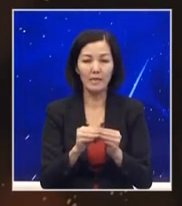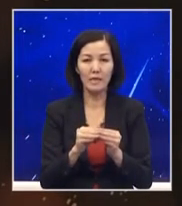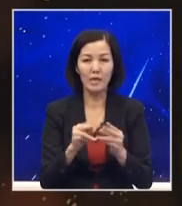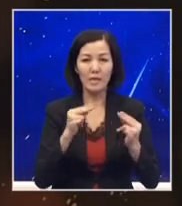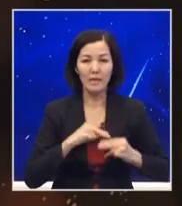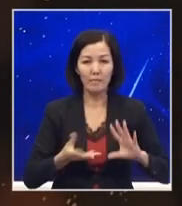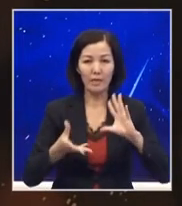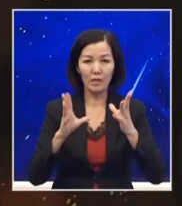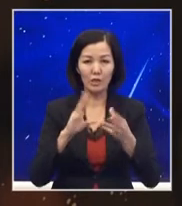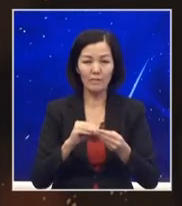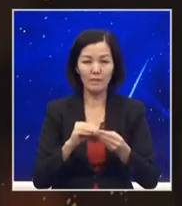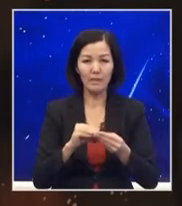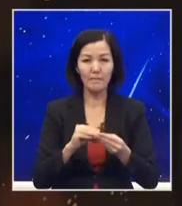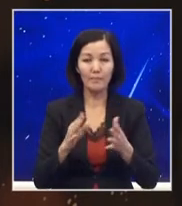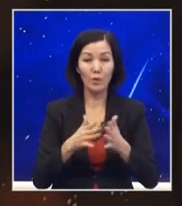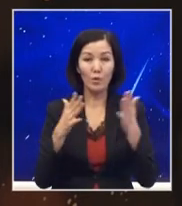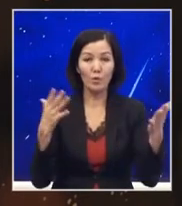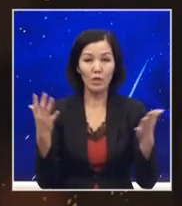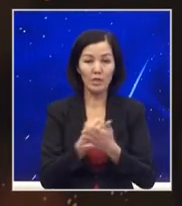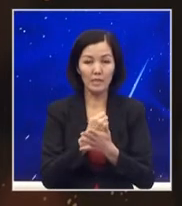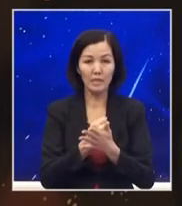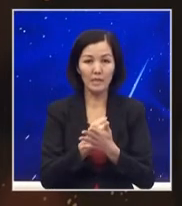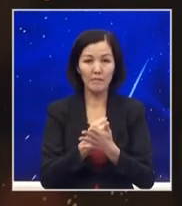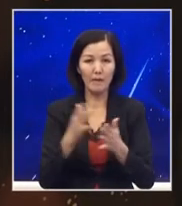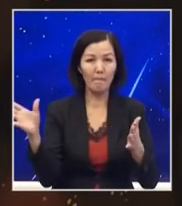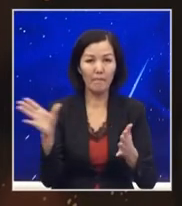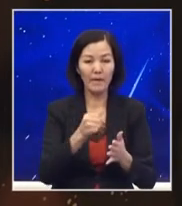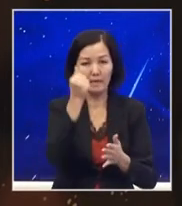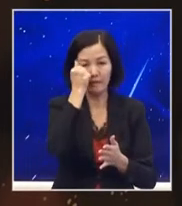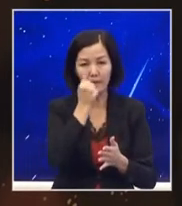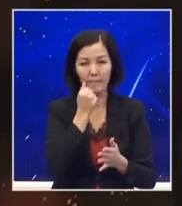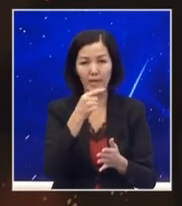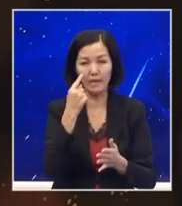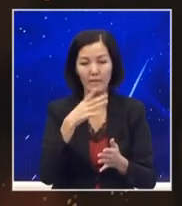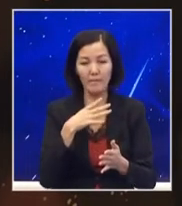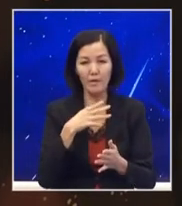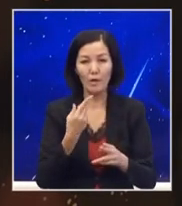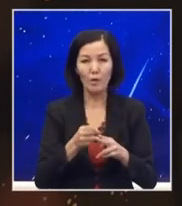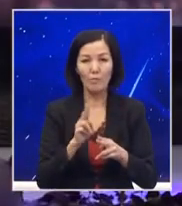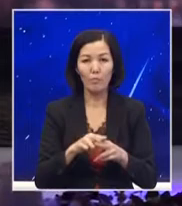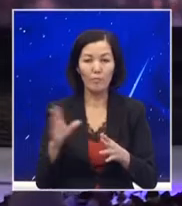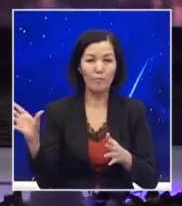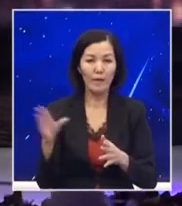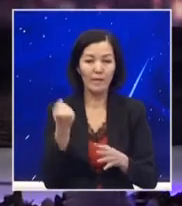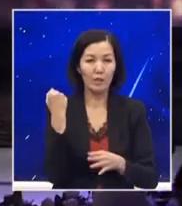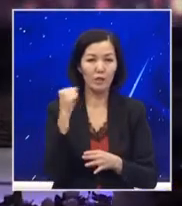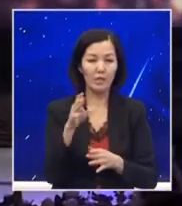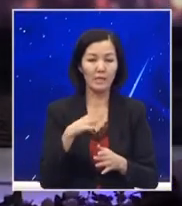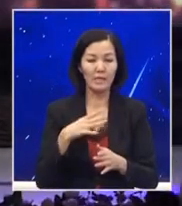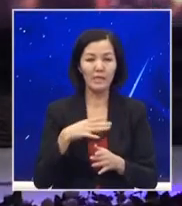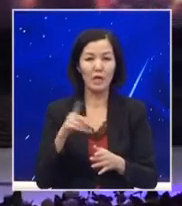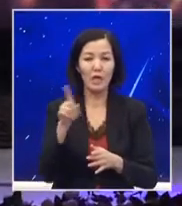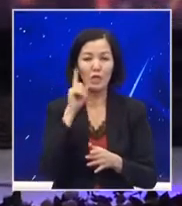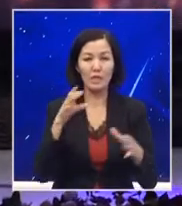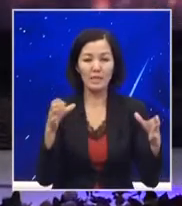білеміз. Бүгіндегі осы үлкен жетістігіме барша облыс жастарына алғысымды білдіремін, бұл орта жеңіс. Айта кетейік, жасыл ел жастар